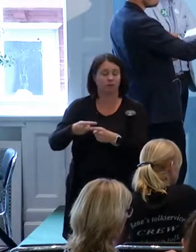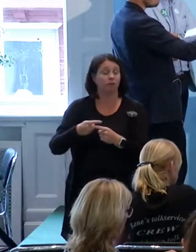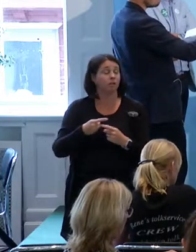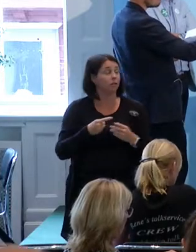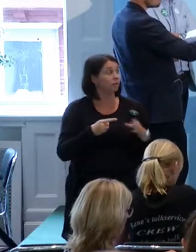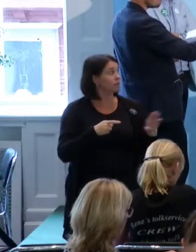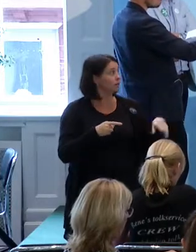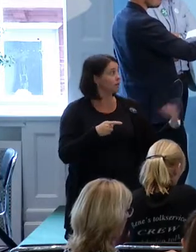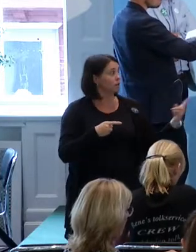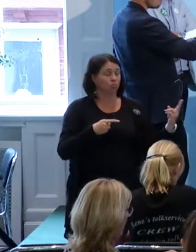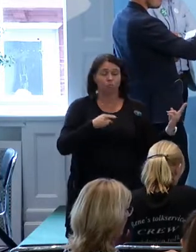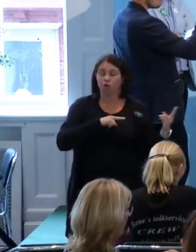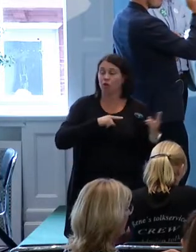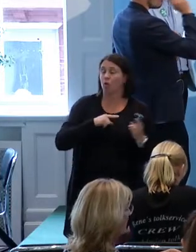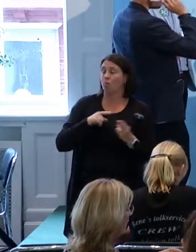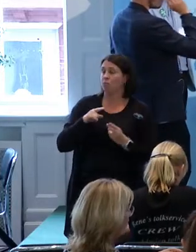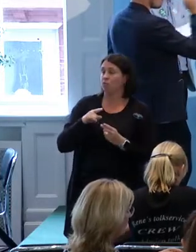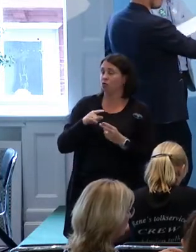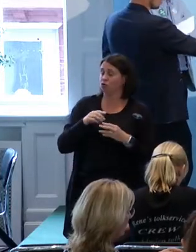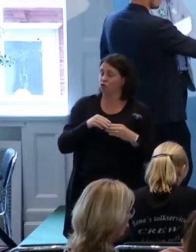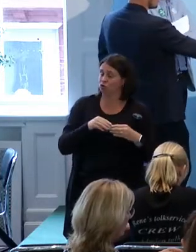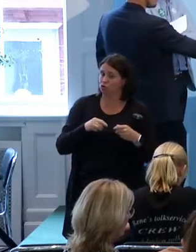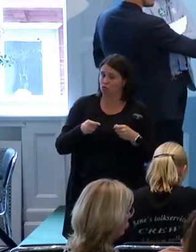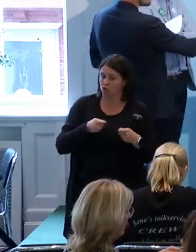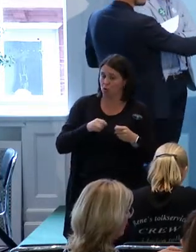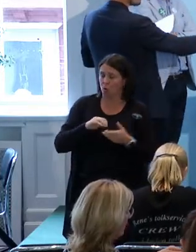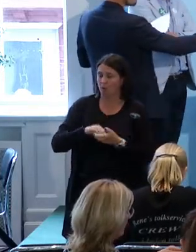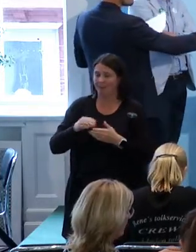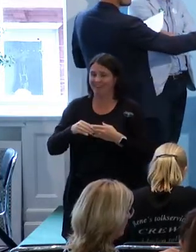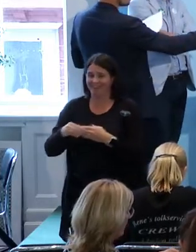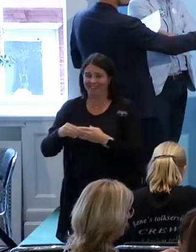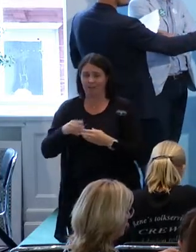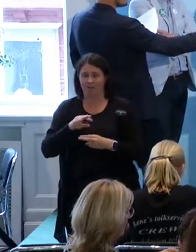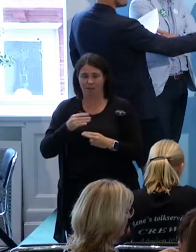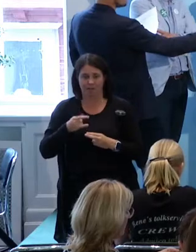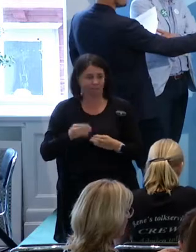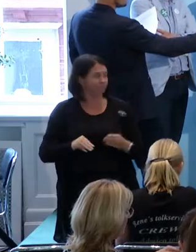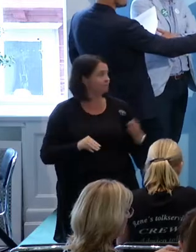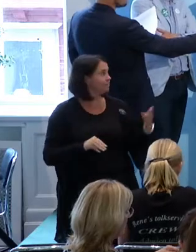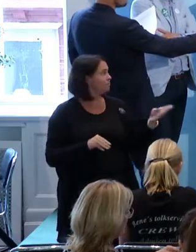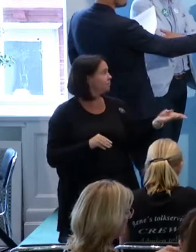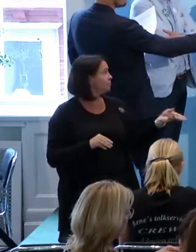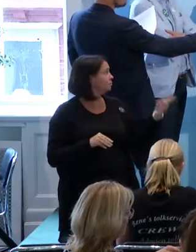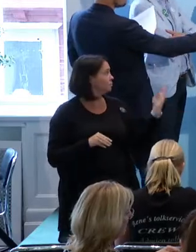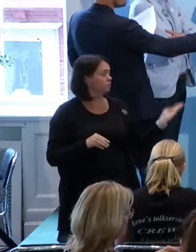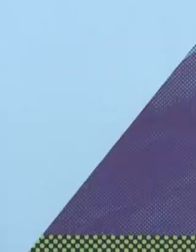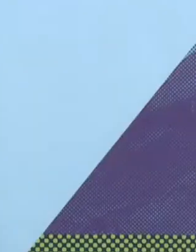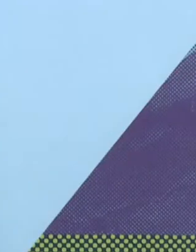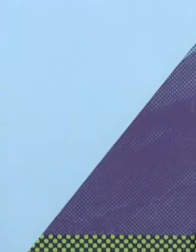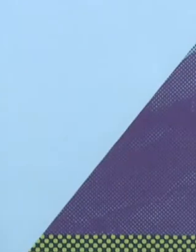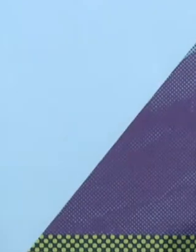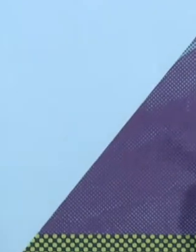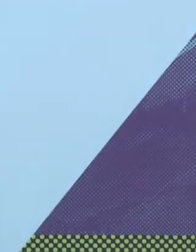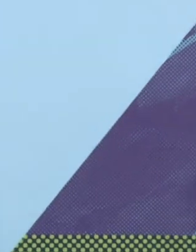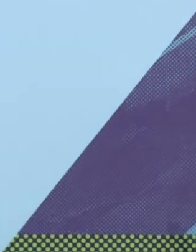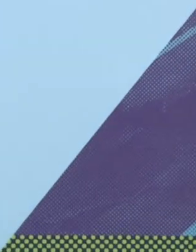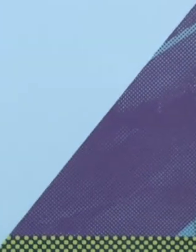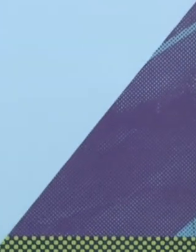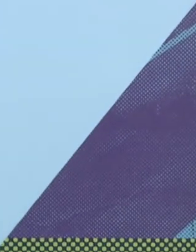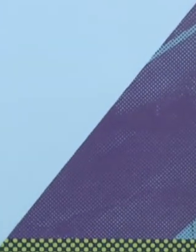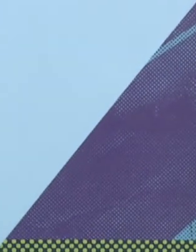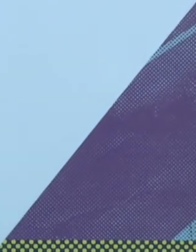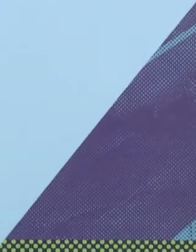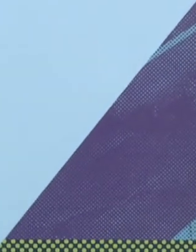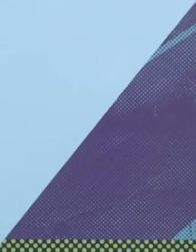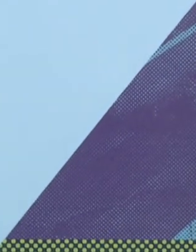mycket om styrning och ledning, säger jag då. Märta, en sak, snabbt. En ny syn på mobilitet så vi kan nyttja yta